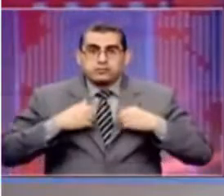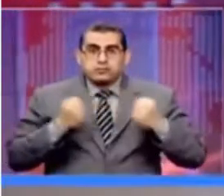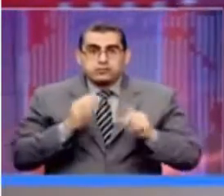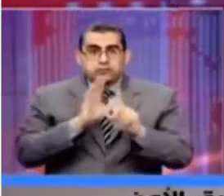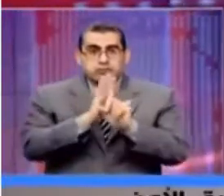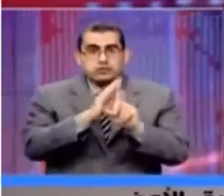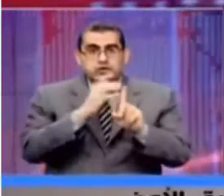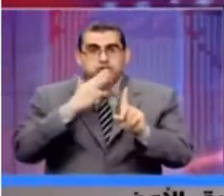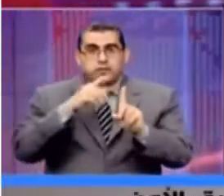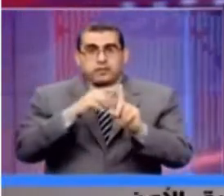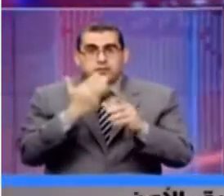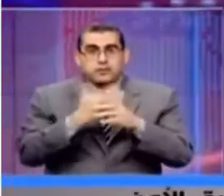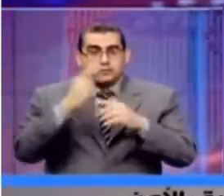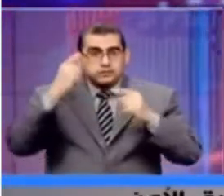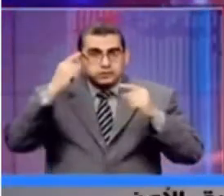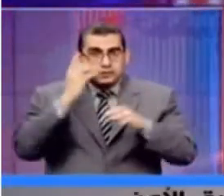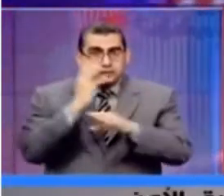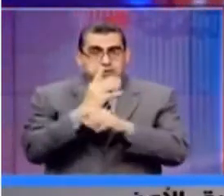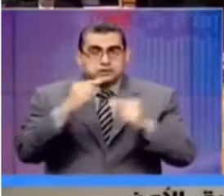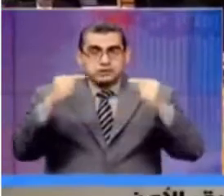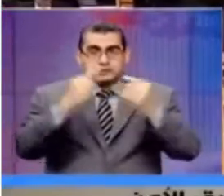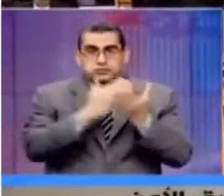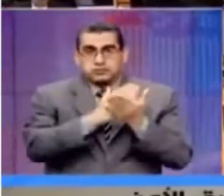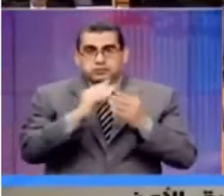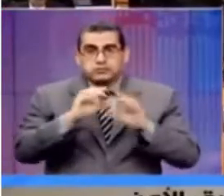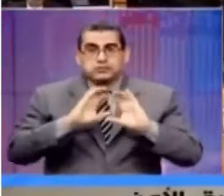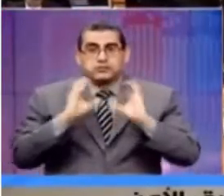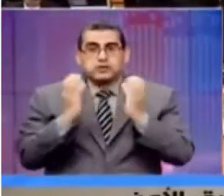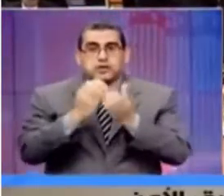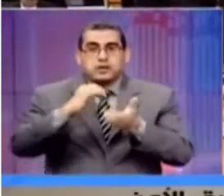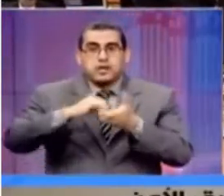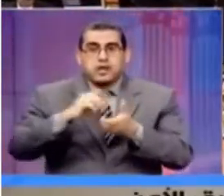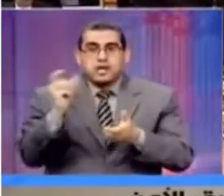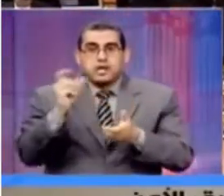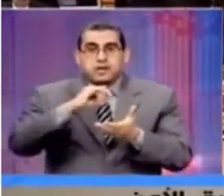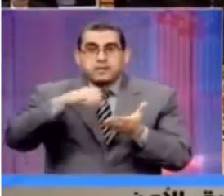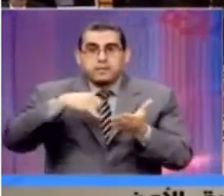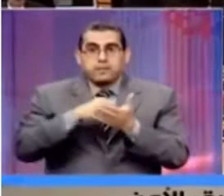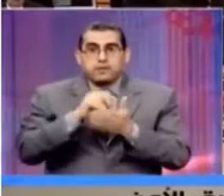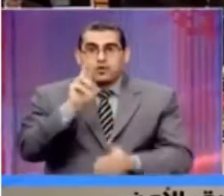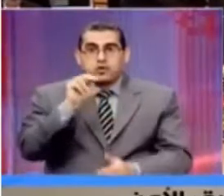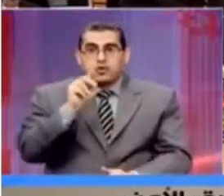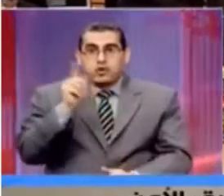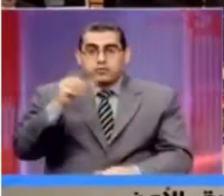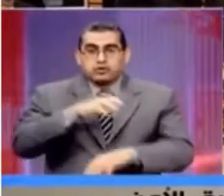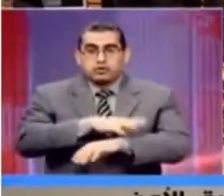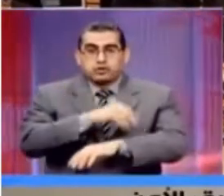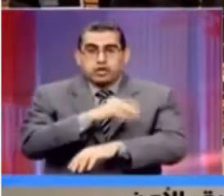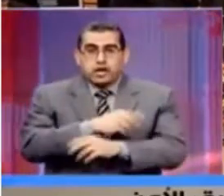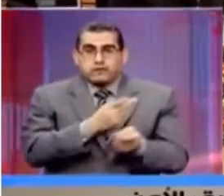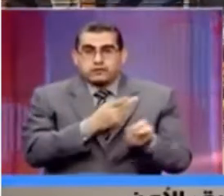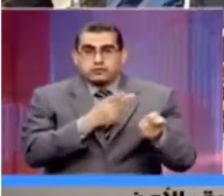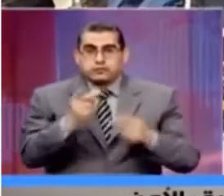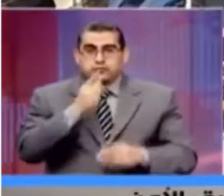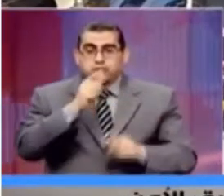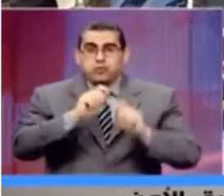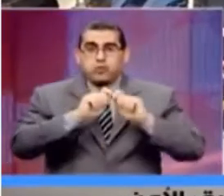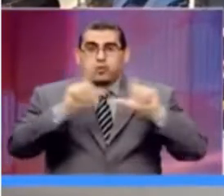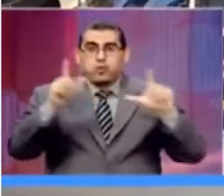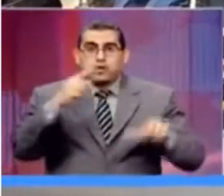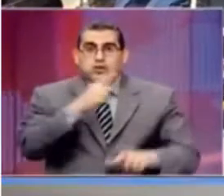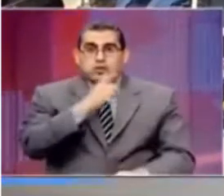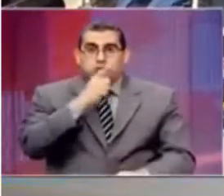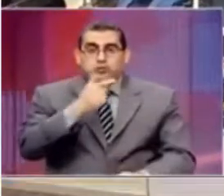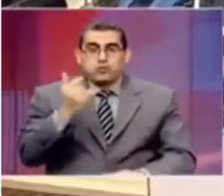التطرف الذي تقيمه رابطة العالم الإسلامي بمقر الأمم المتحدة بجنيف. كما أوضح وزير